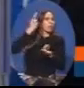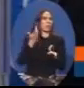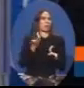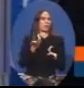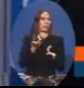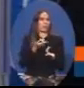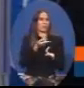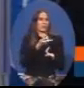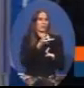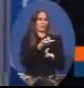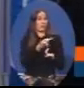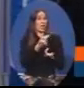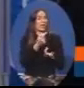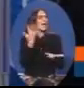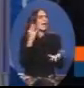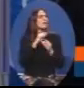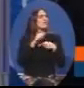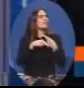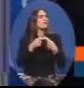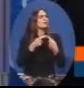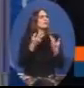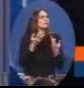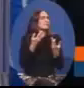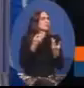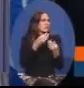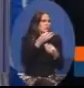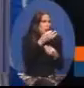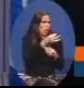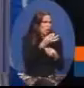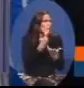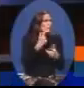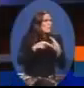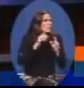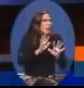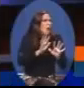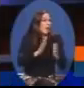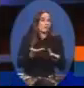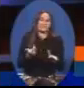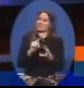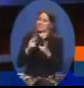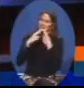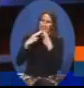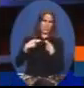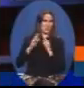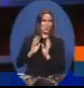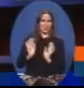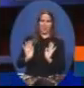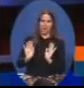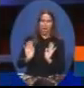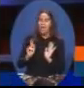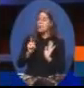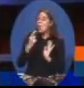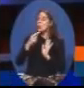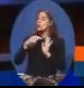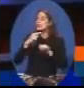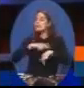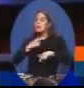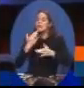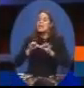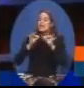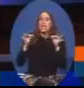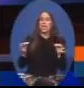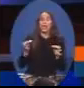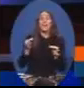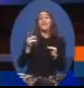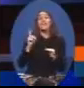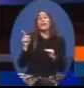חבר הכנסת חאג' יחיא נתנו לכם תשובה? כמה שנים זה מתבצע כך? אם לא נתנו תשובה, אם לא קבעו לוחות זמנים,